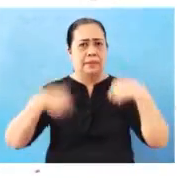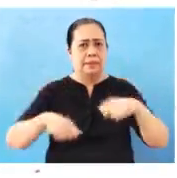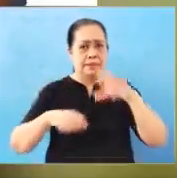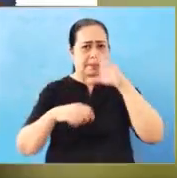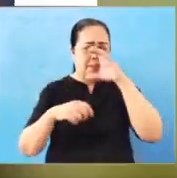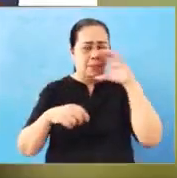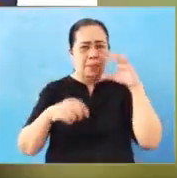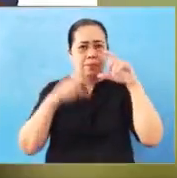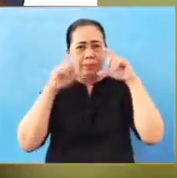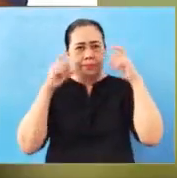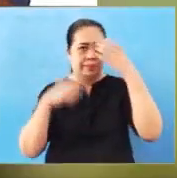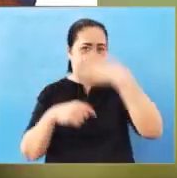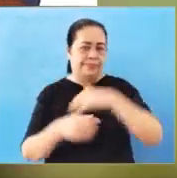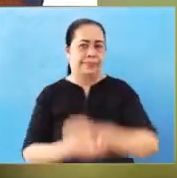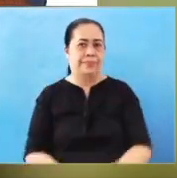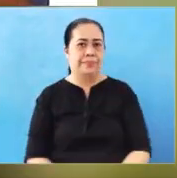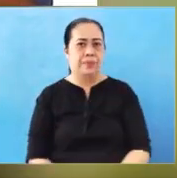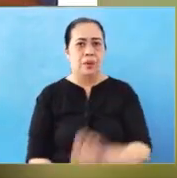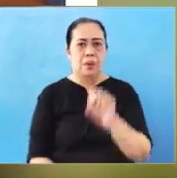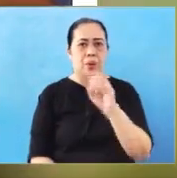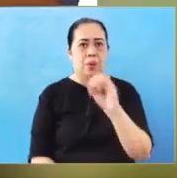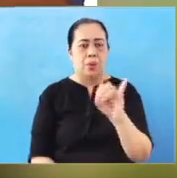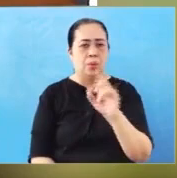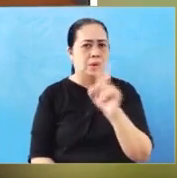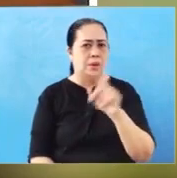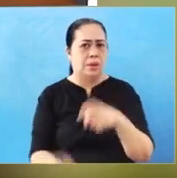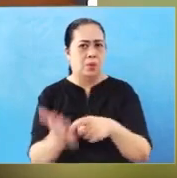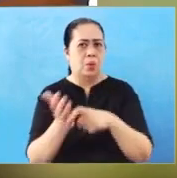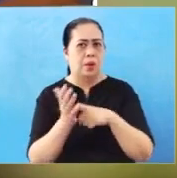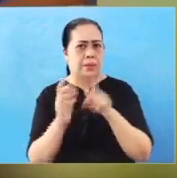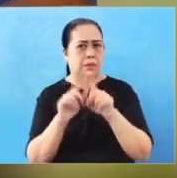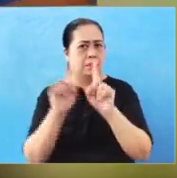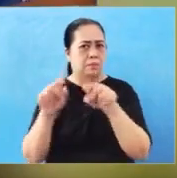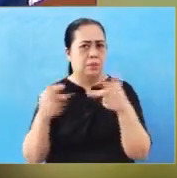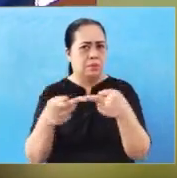Paolo. So Jenny, ano yung mga requirements para makapunta dyan?